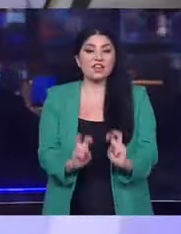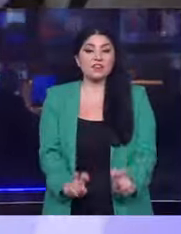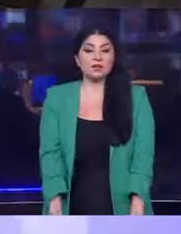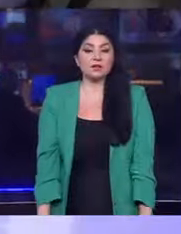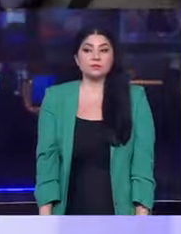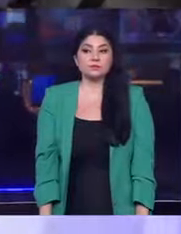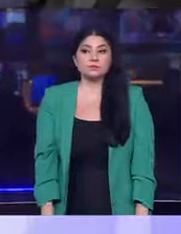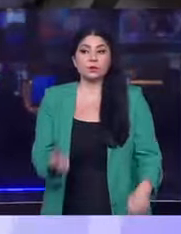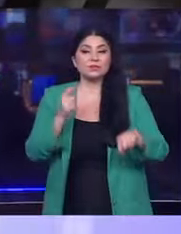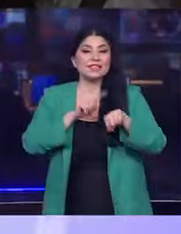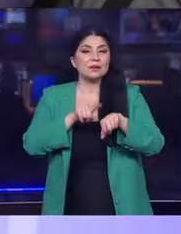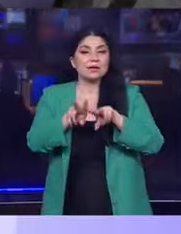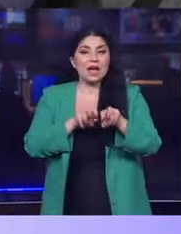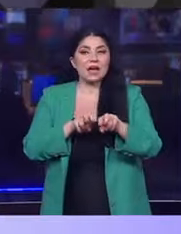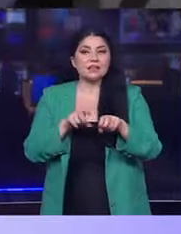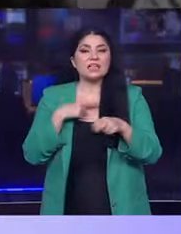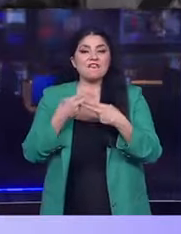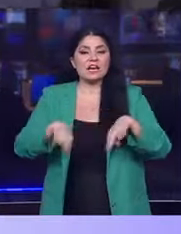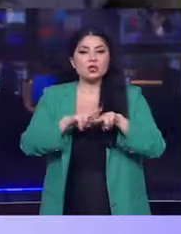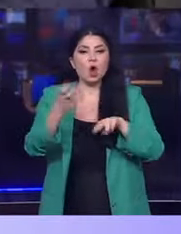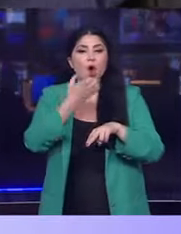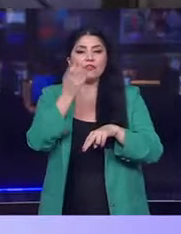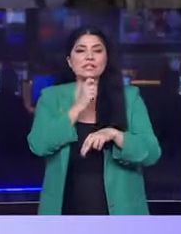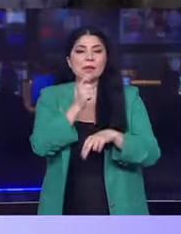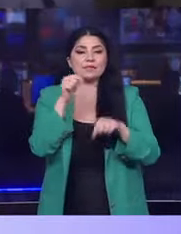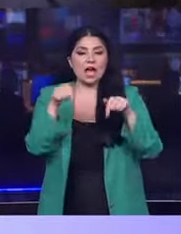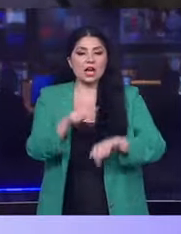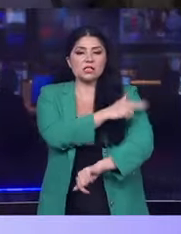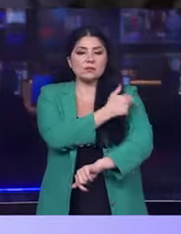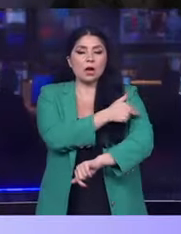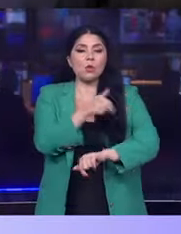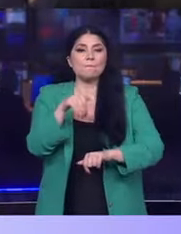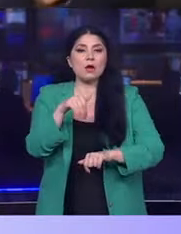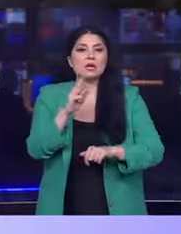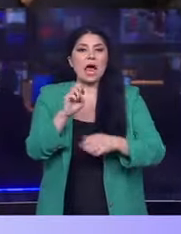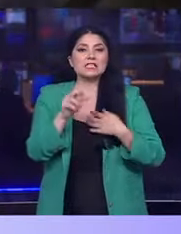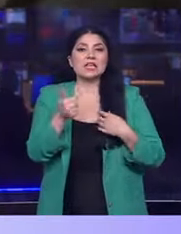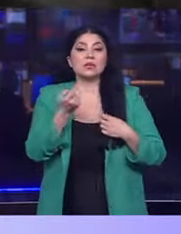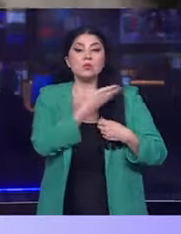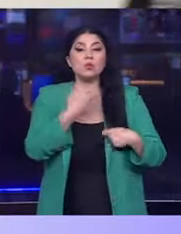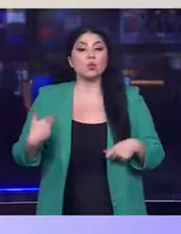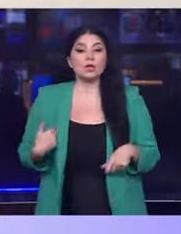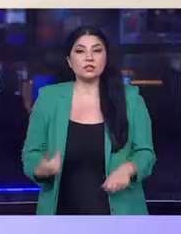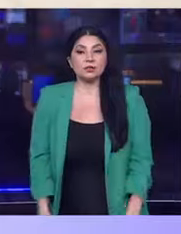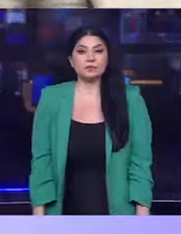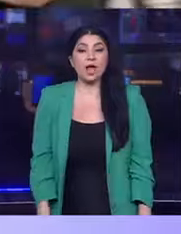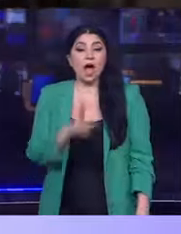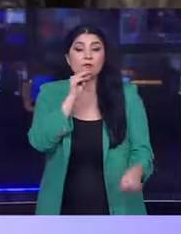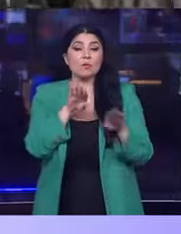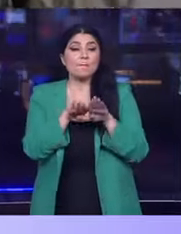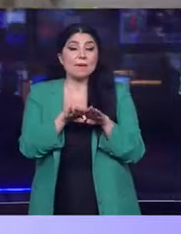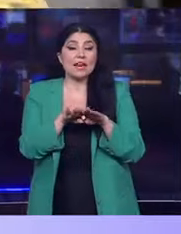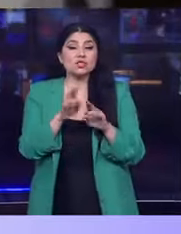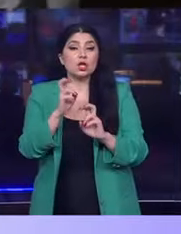De asemenea, în urmă cu scurt timp s-a terminat și o conferință de presă aici la Spitalul Marius Nasta din Capitală. A vorbit